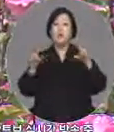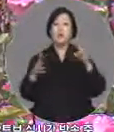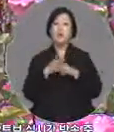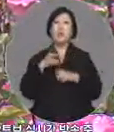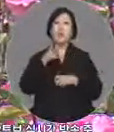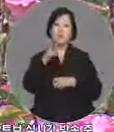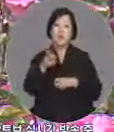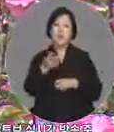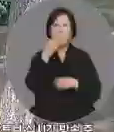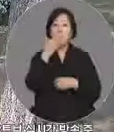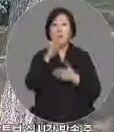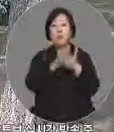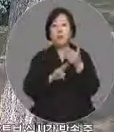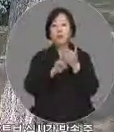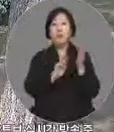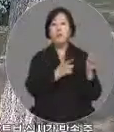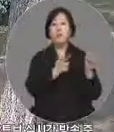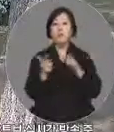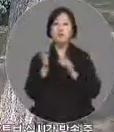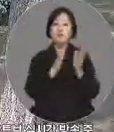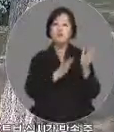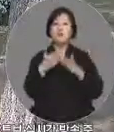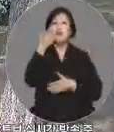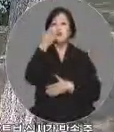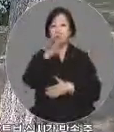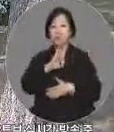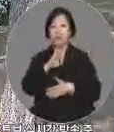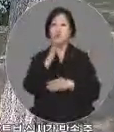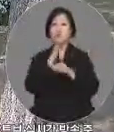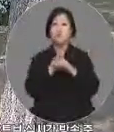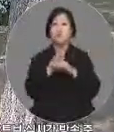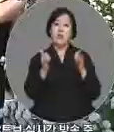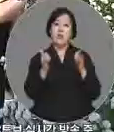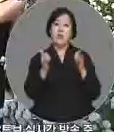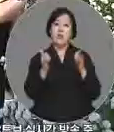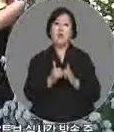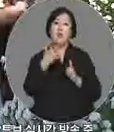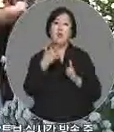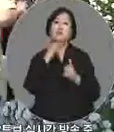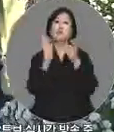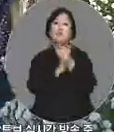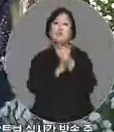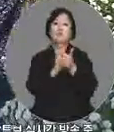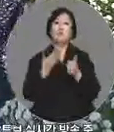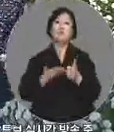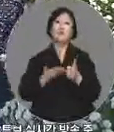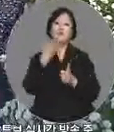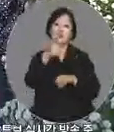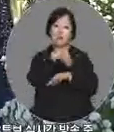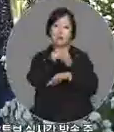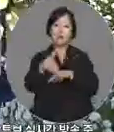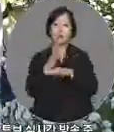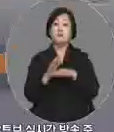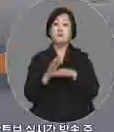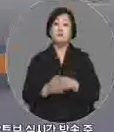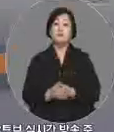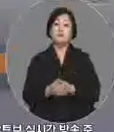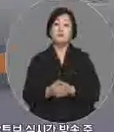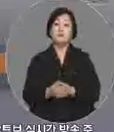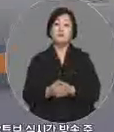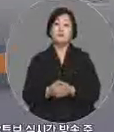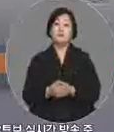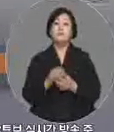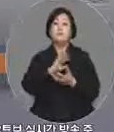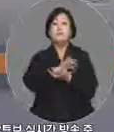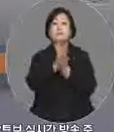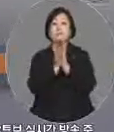판매 부스도 운영하게 됩니다. 그 수익금 중 일부는 사회복지 서비스를 제공하는 데 활용할 계획으로 있습니다. 네,